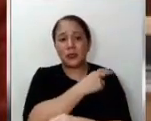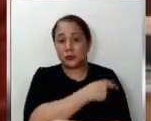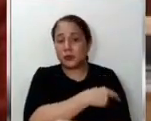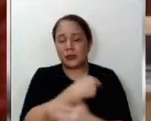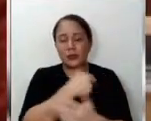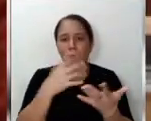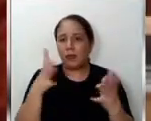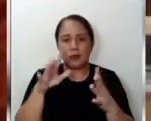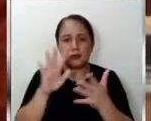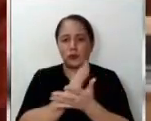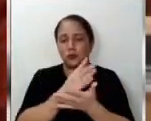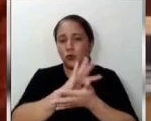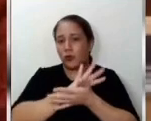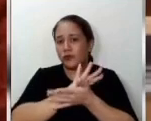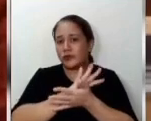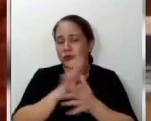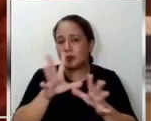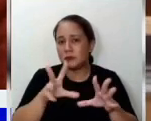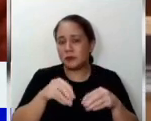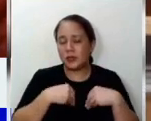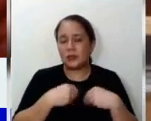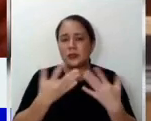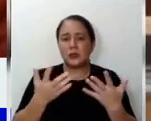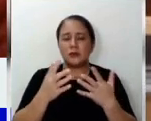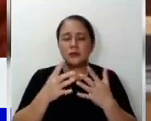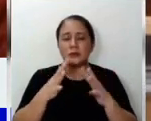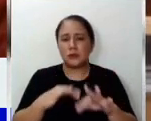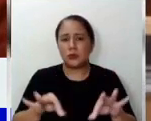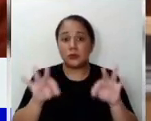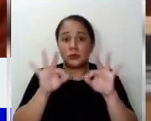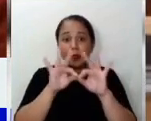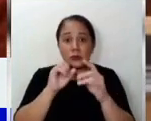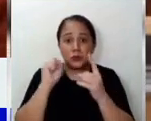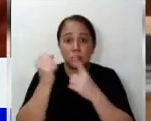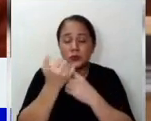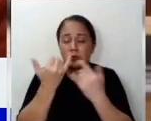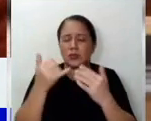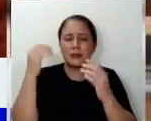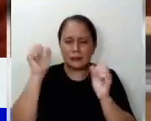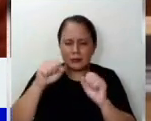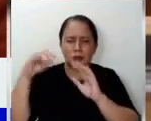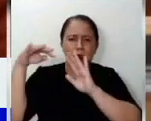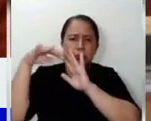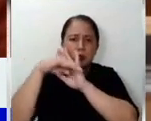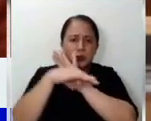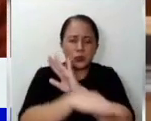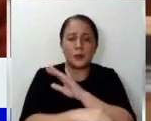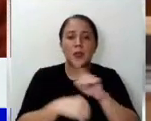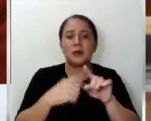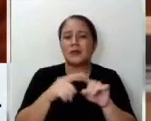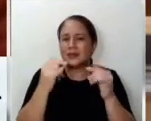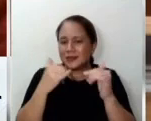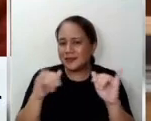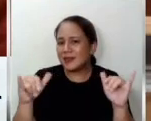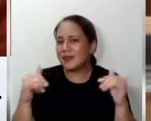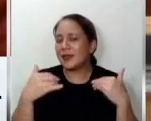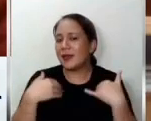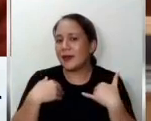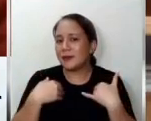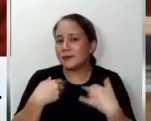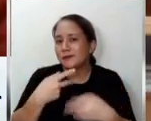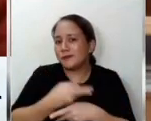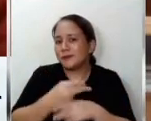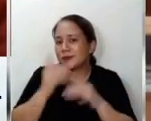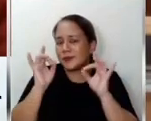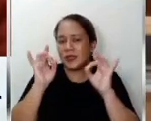Critical po ang phase natin ngayon, ano? Bagamat bumababa ang mga kaso, pero naandyan yung nakaambang panganib para sa